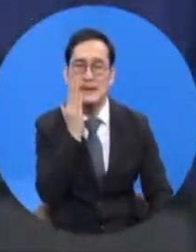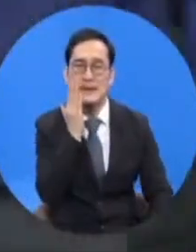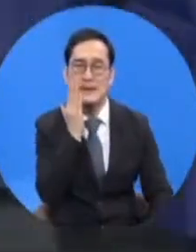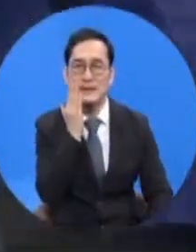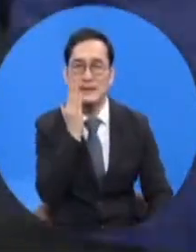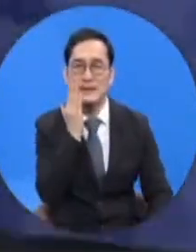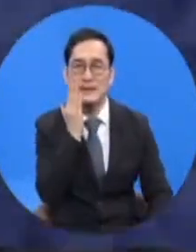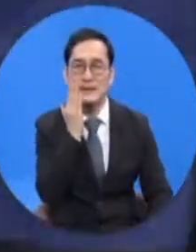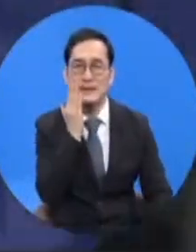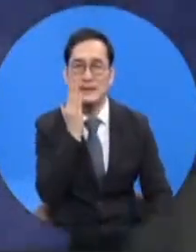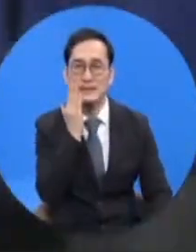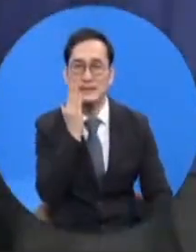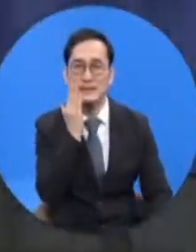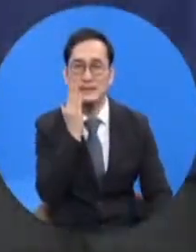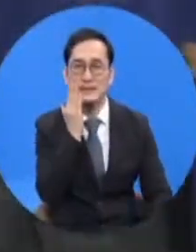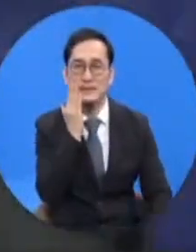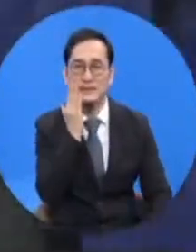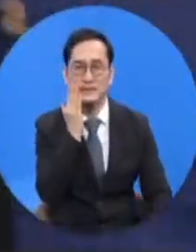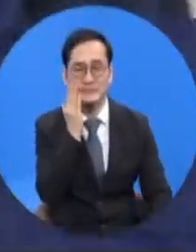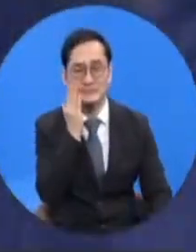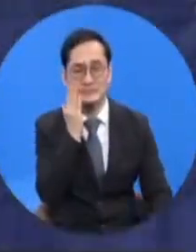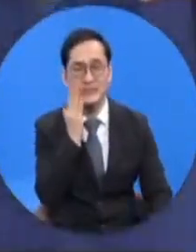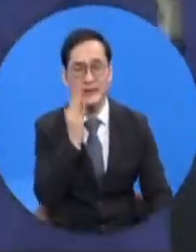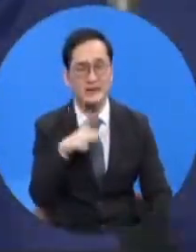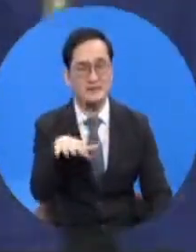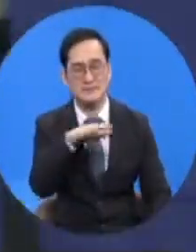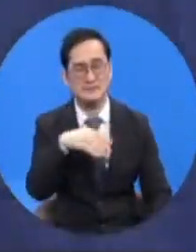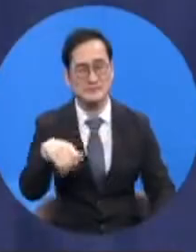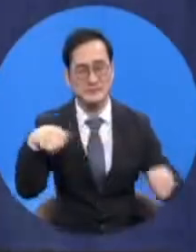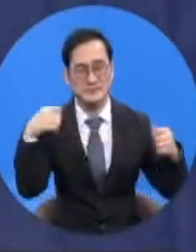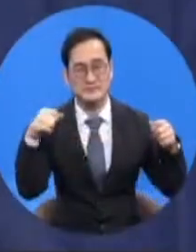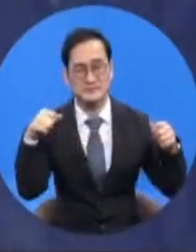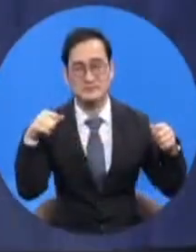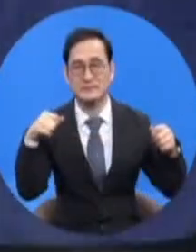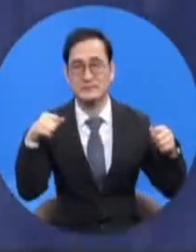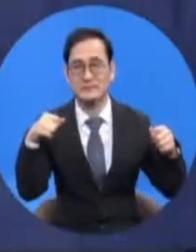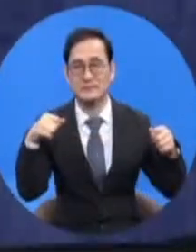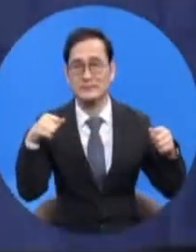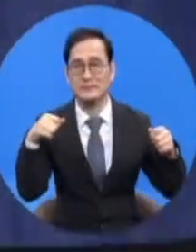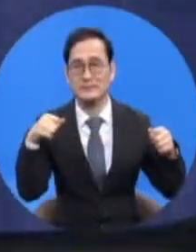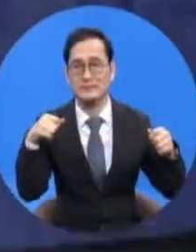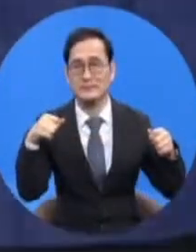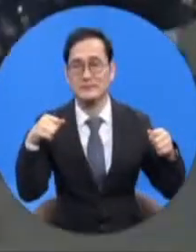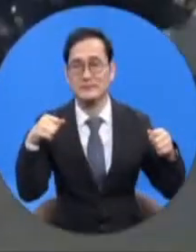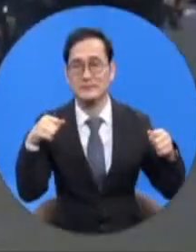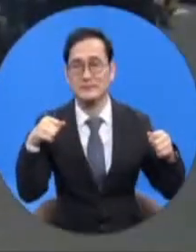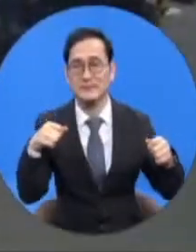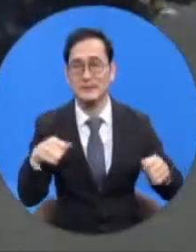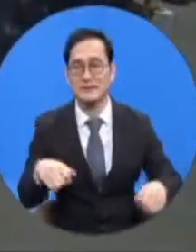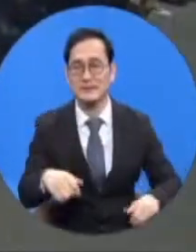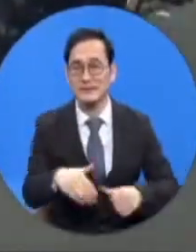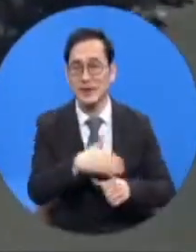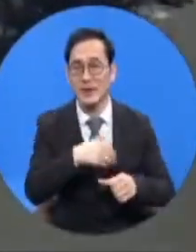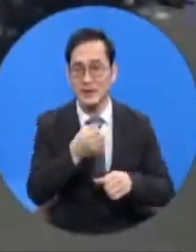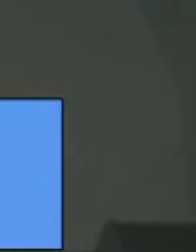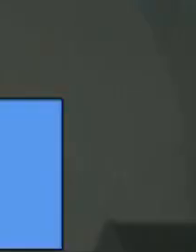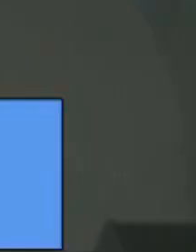뒤덮이는 모습을 장관을 연출을 하기도 했습니다. 현장 목소리를 이어서 잠시 들어보시죠.